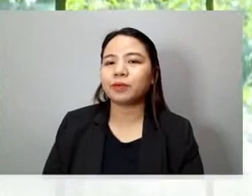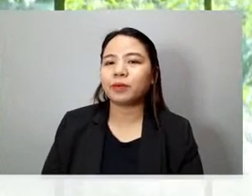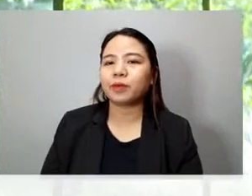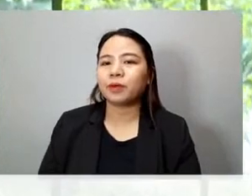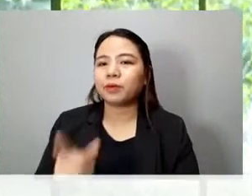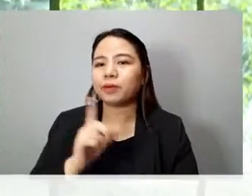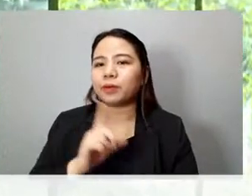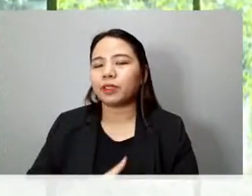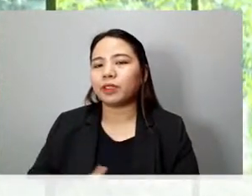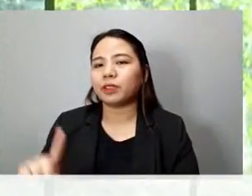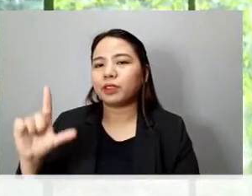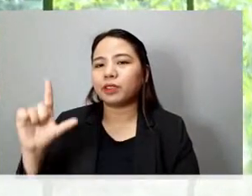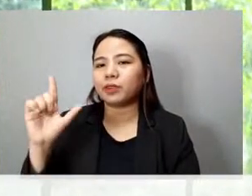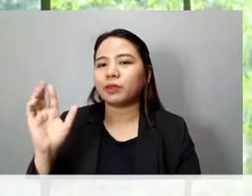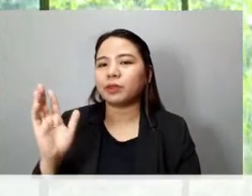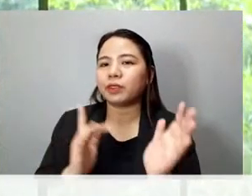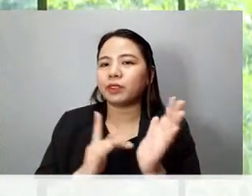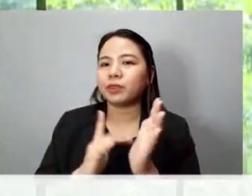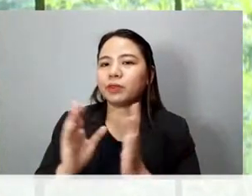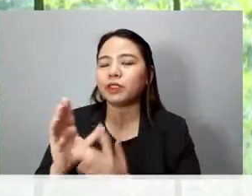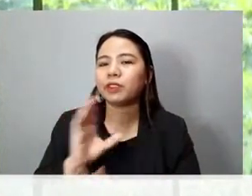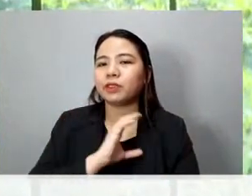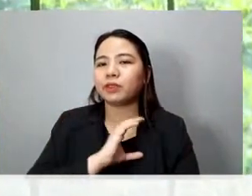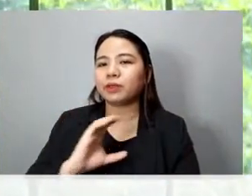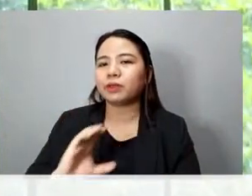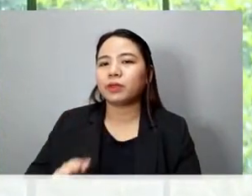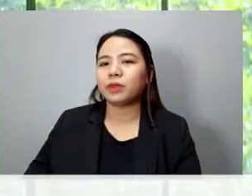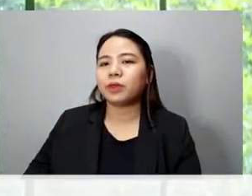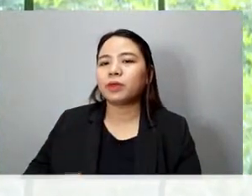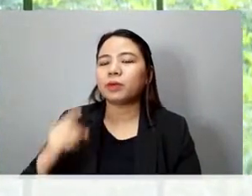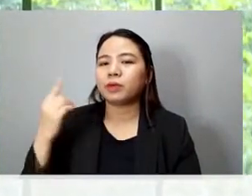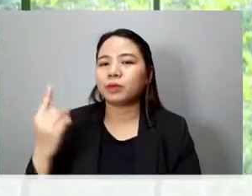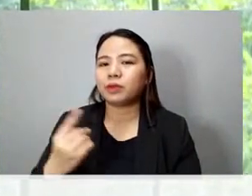lahat. Panginoong Jesucristo,